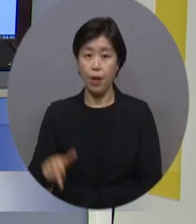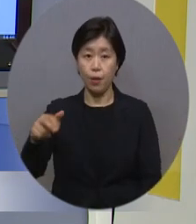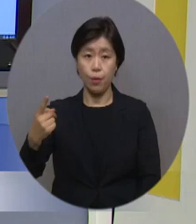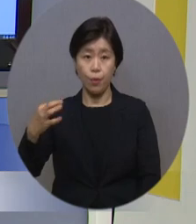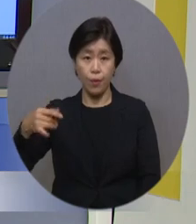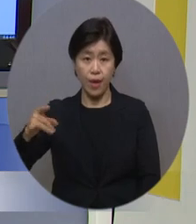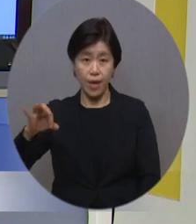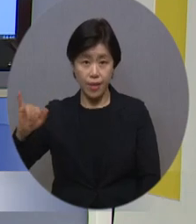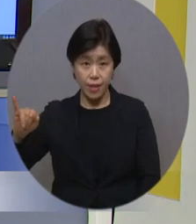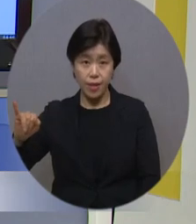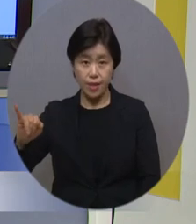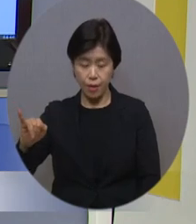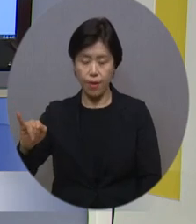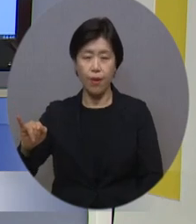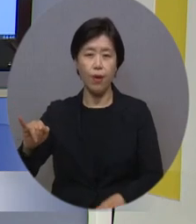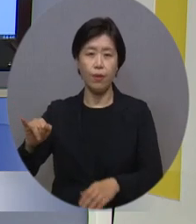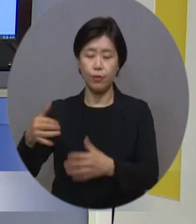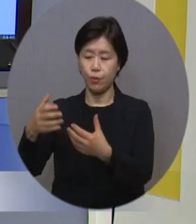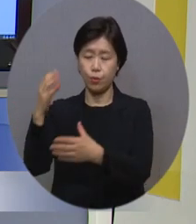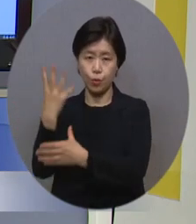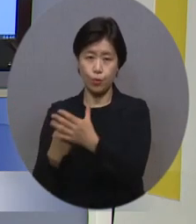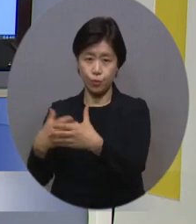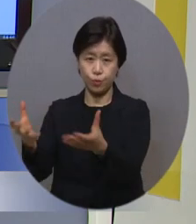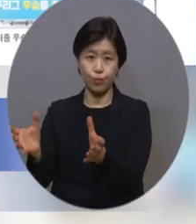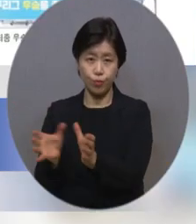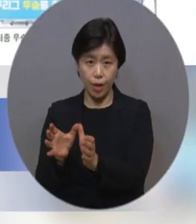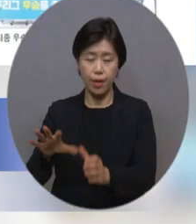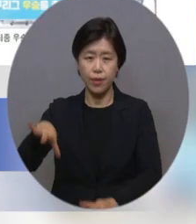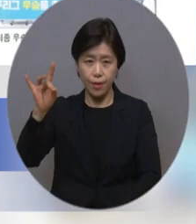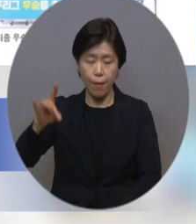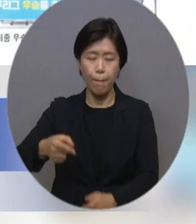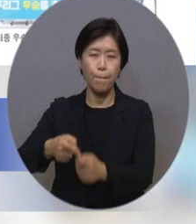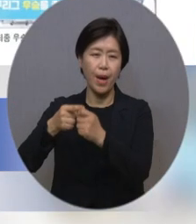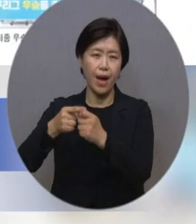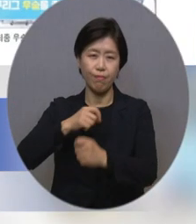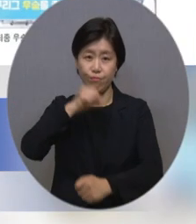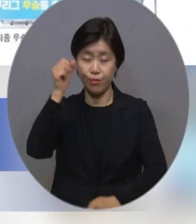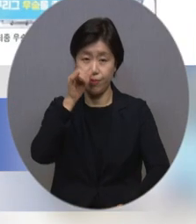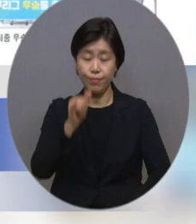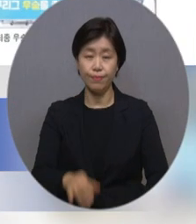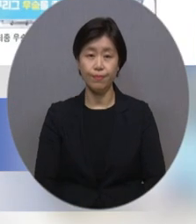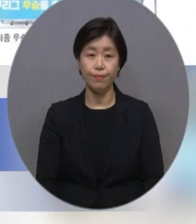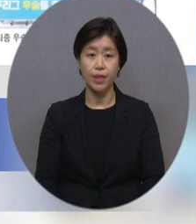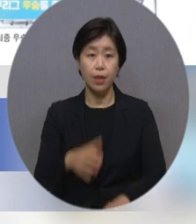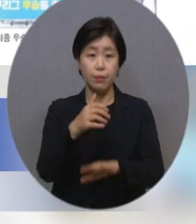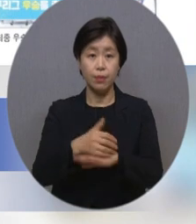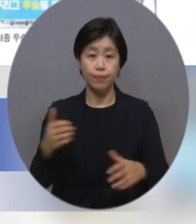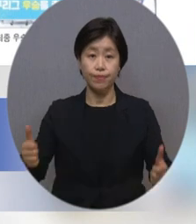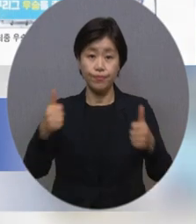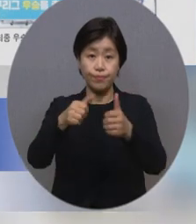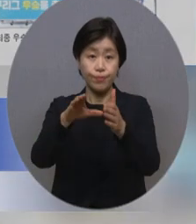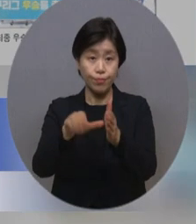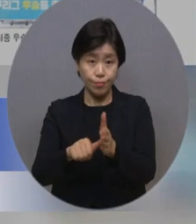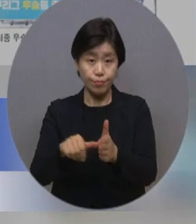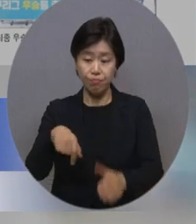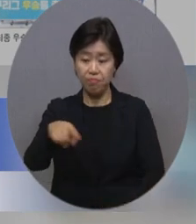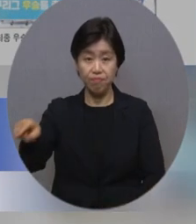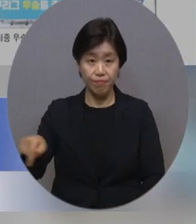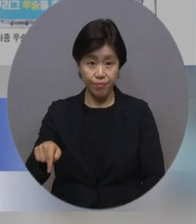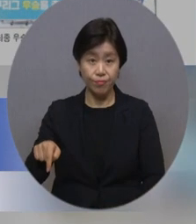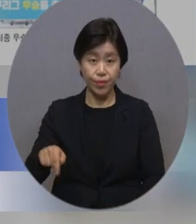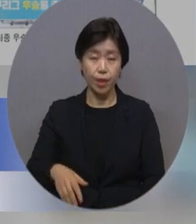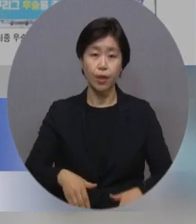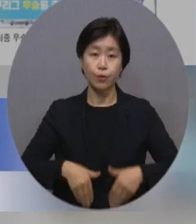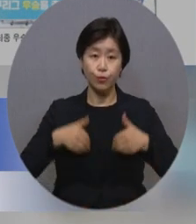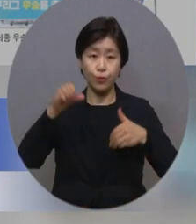휠체어 농구단이 창단 첫해 챔피언 자리에 올랐습니다 최종 챔피언 결정전에서 코웨이 휠체어 농구단은